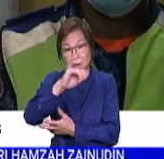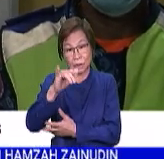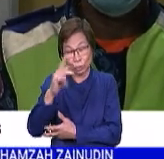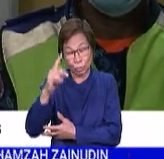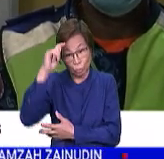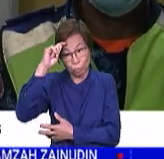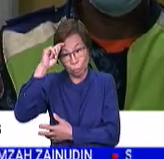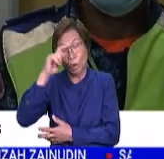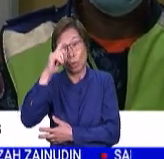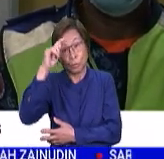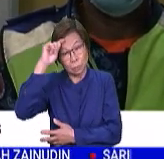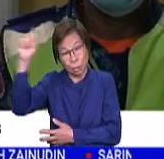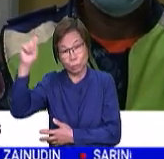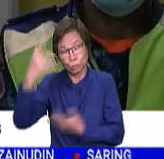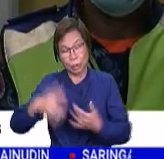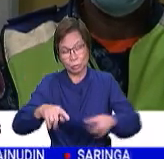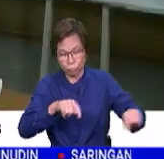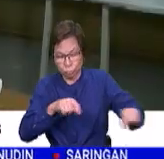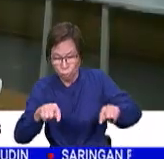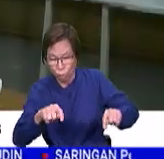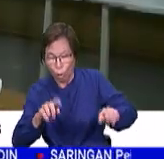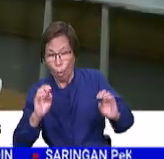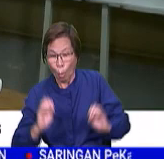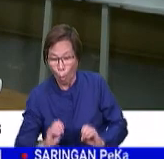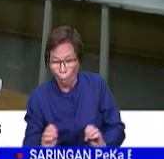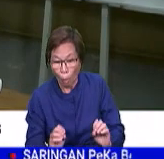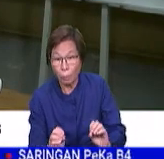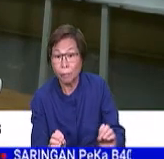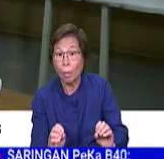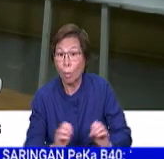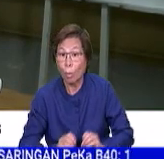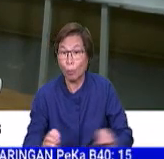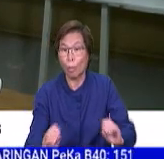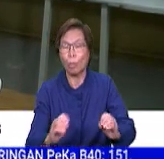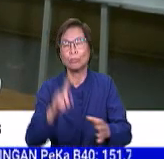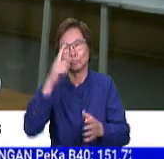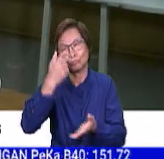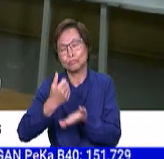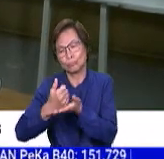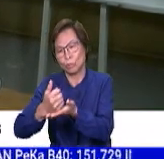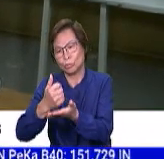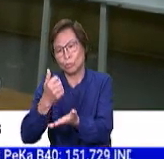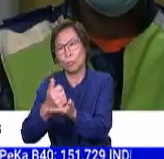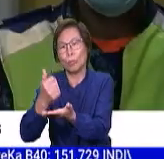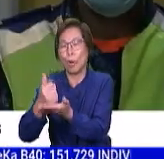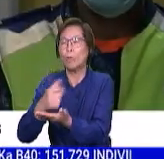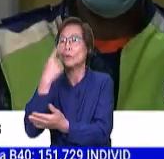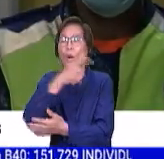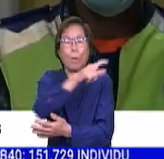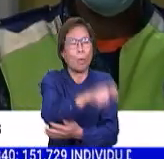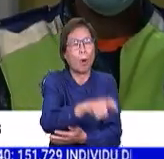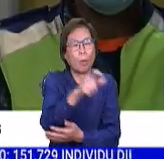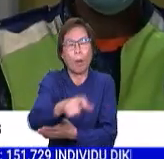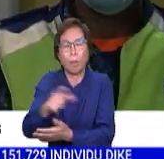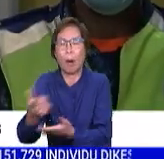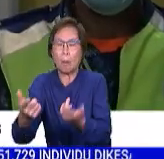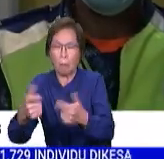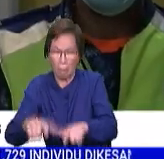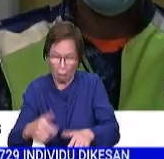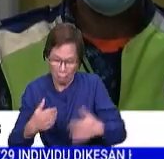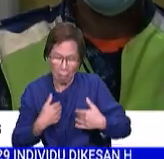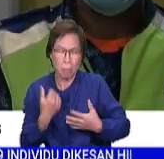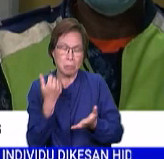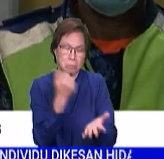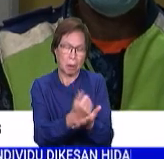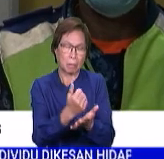mengambil tindakan mengadakan operasi untuk membantulah masa-masa yang terlibat dan membuat